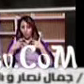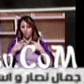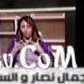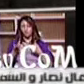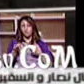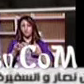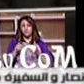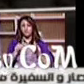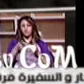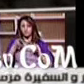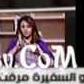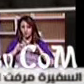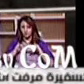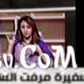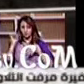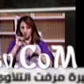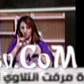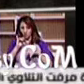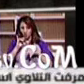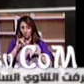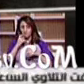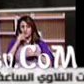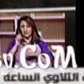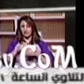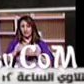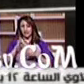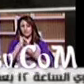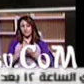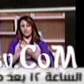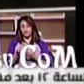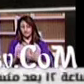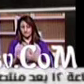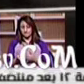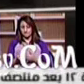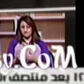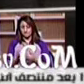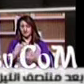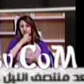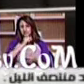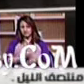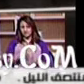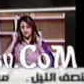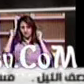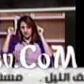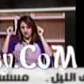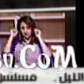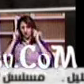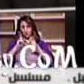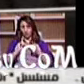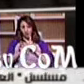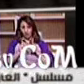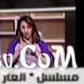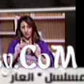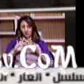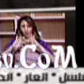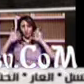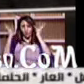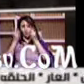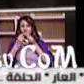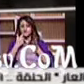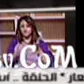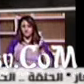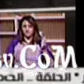ذلك واسس لهذا النظام فلاسفه زي فلاسفه الثوره الفرنسيه والثوره الامريكيه وغيرهم وقالوا في الاخر